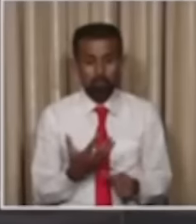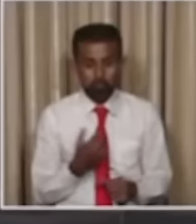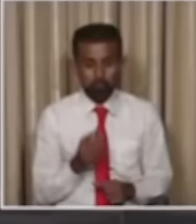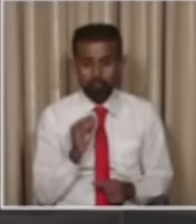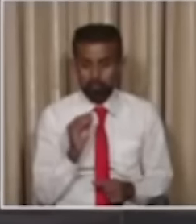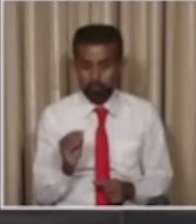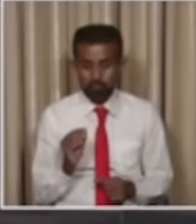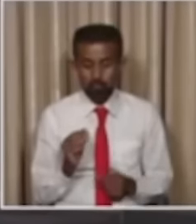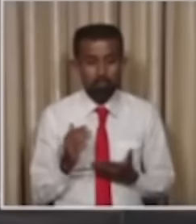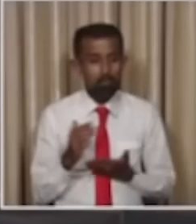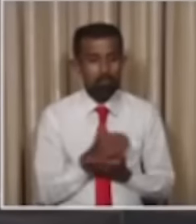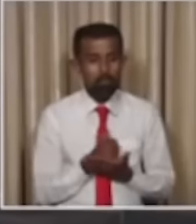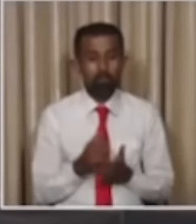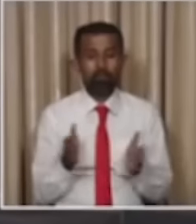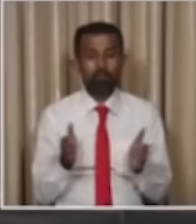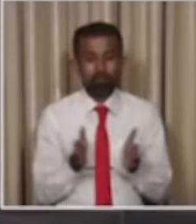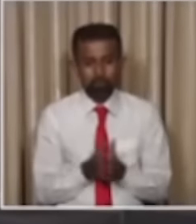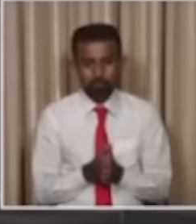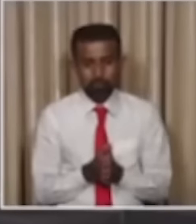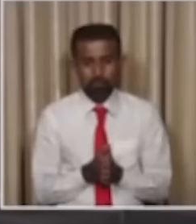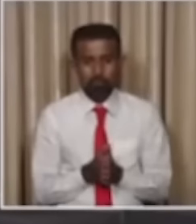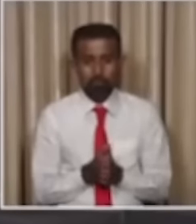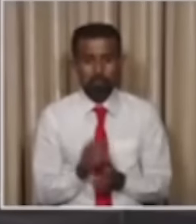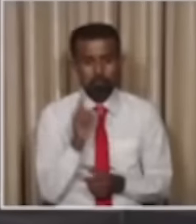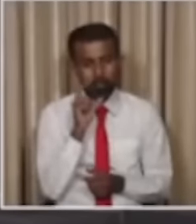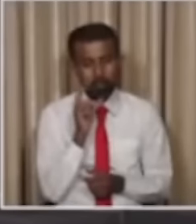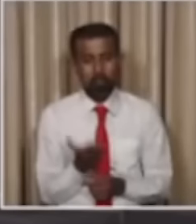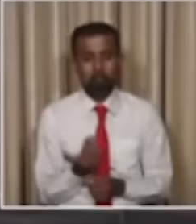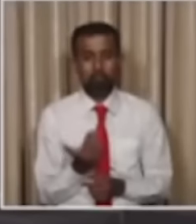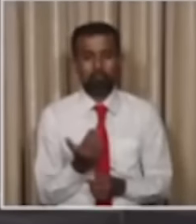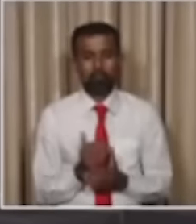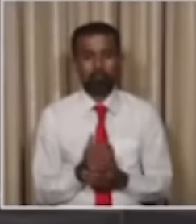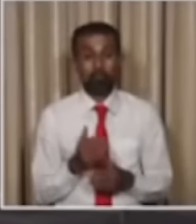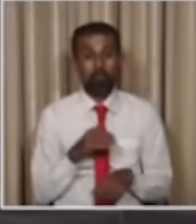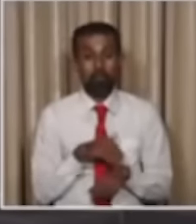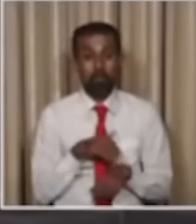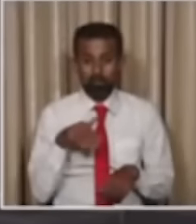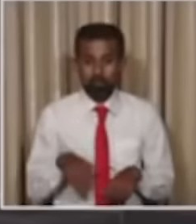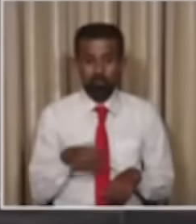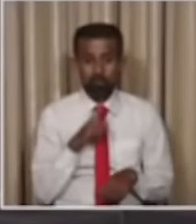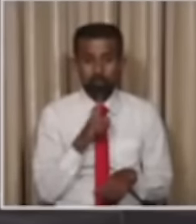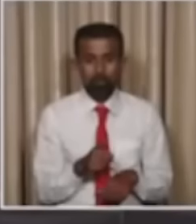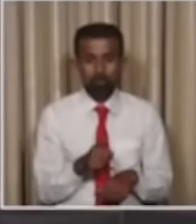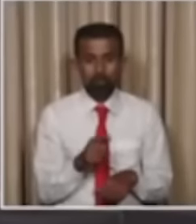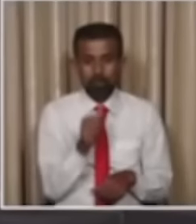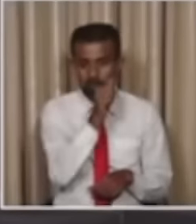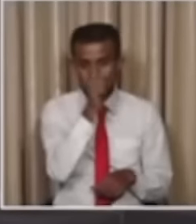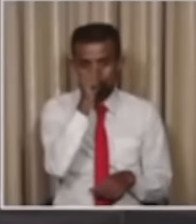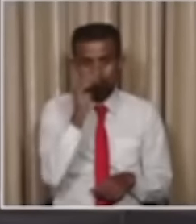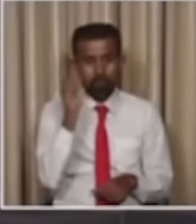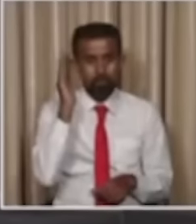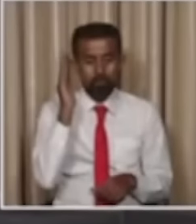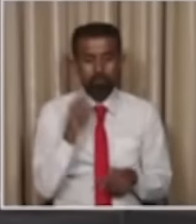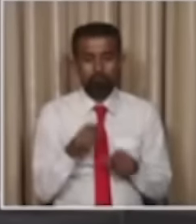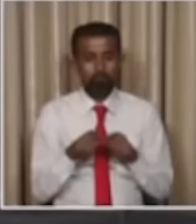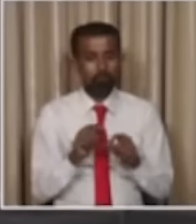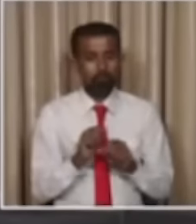අපි සියලු දෙනාම එකතු වෙලා මේක බලන්න ඕනේ. මම අද කියන්නේ කාදිනල් හිමිපාණන් පමණක්